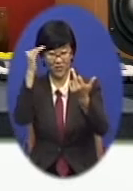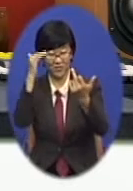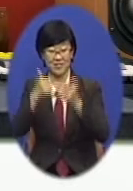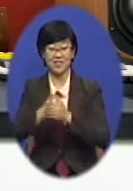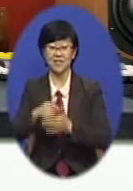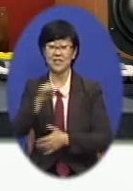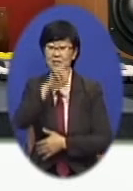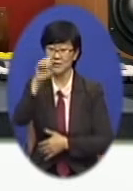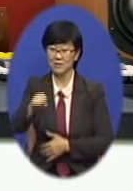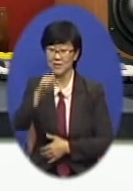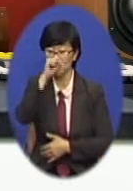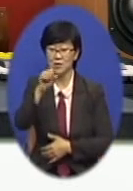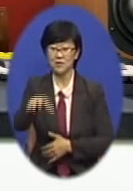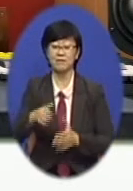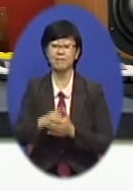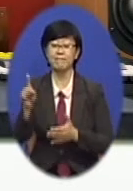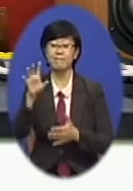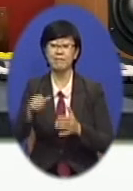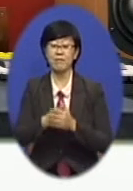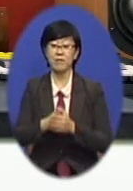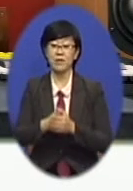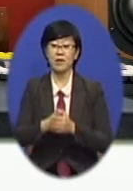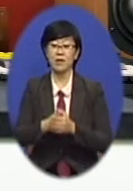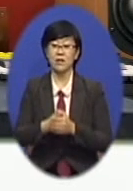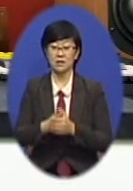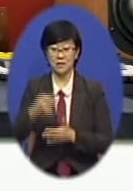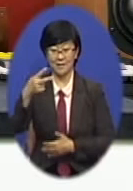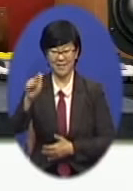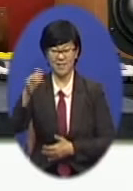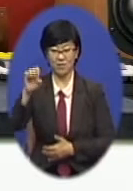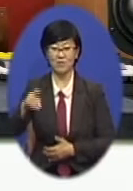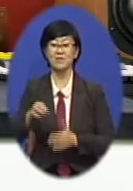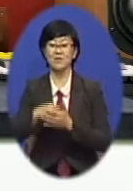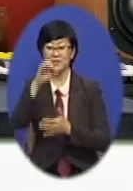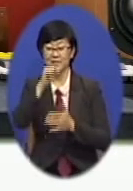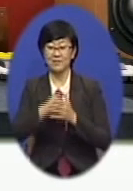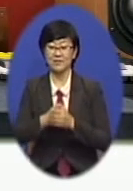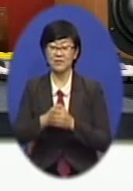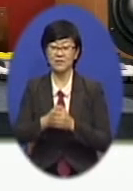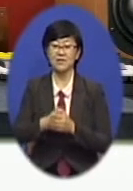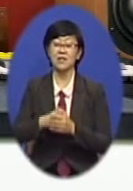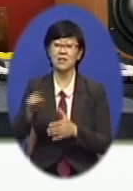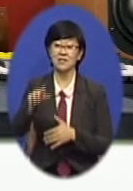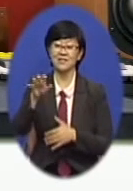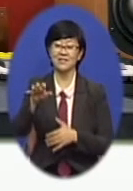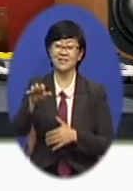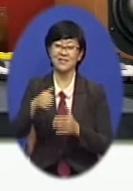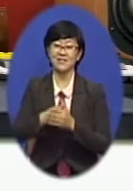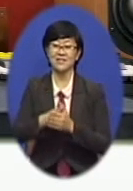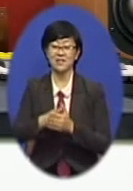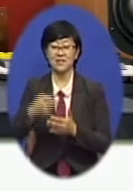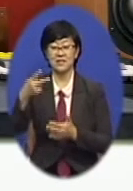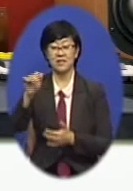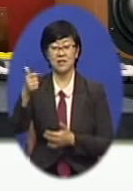제일 좋은 곳이 어딜까요? 장터요? 문 단풍. 단풍요? 문경 네. 세제. 네. 뭐